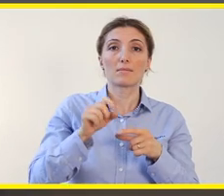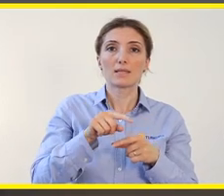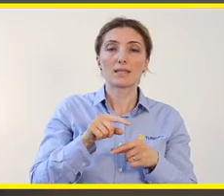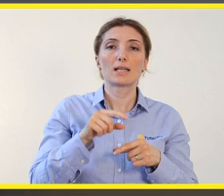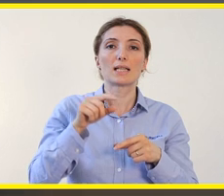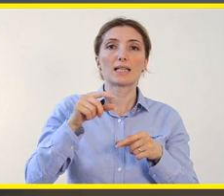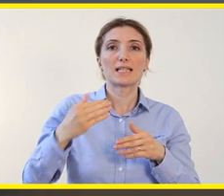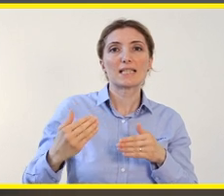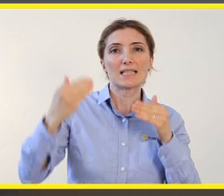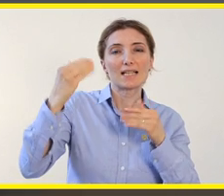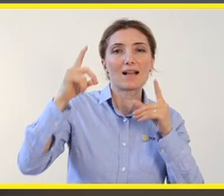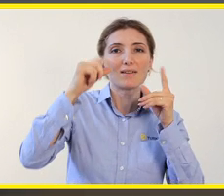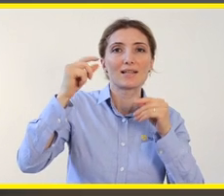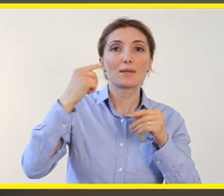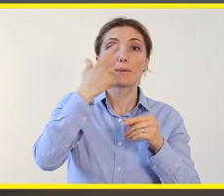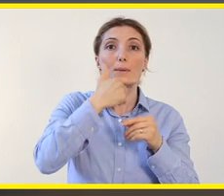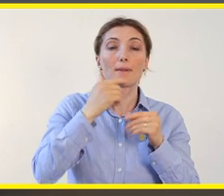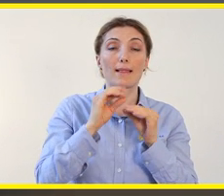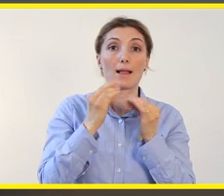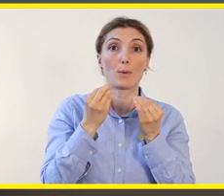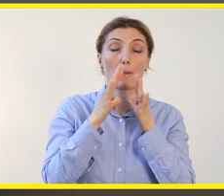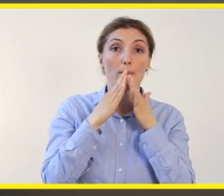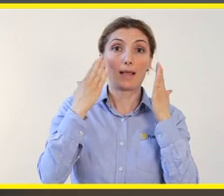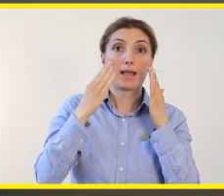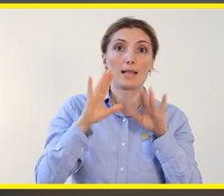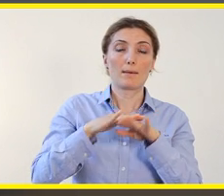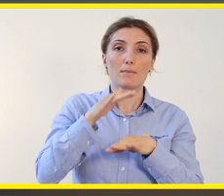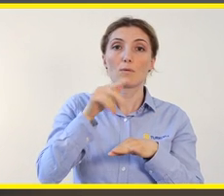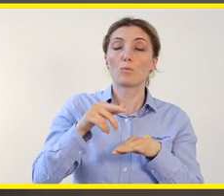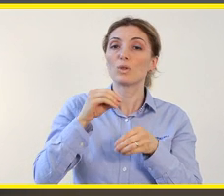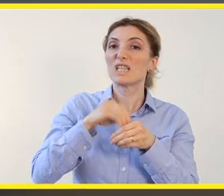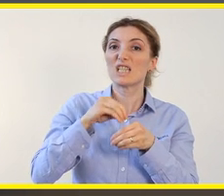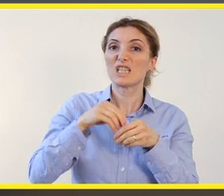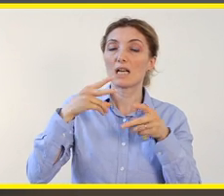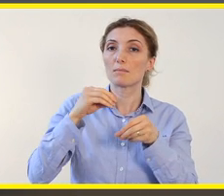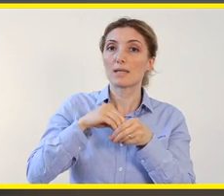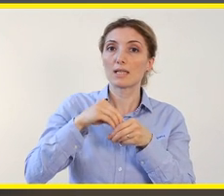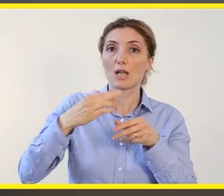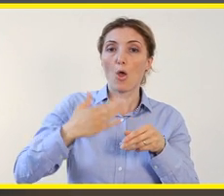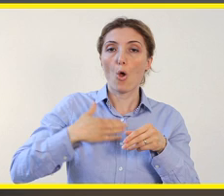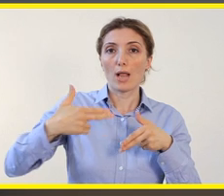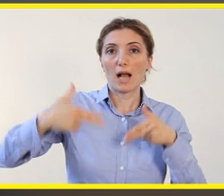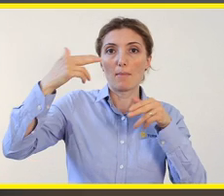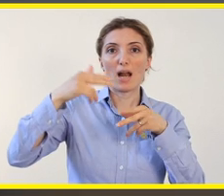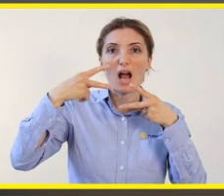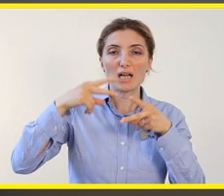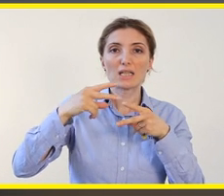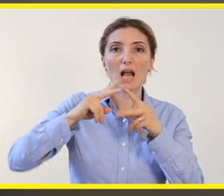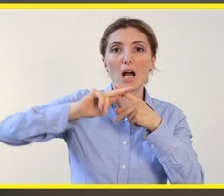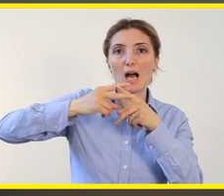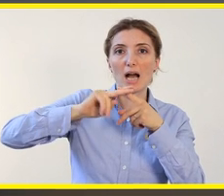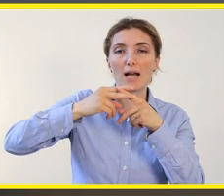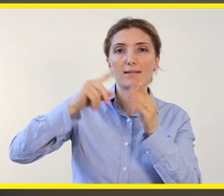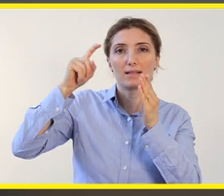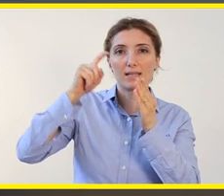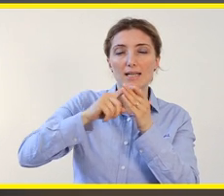T60 ile selfie çekimlerinde yüzünüzü daha pürüzsüz hale getirebilirsiniz. Bu özelliği aktifleştirmek için ön kamera açıkken ayarlar